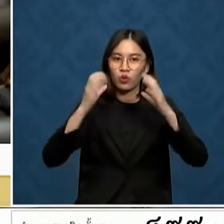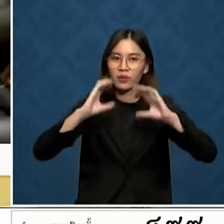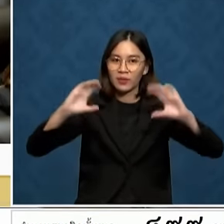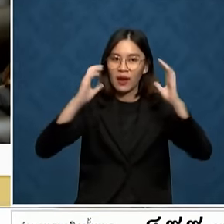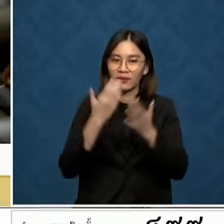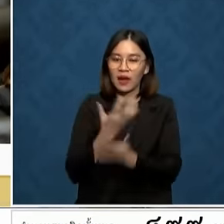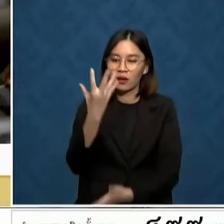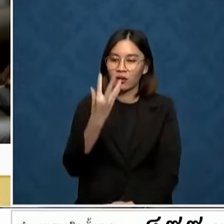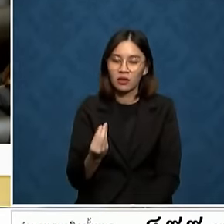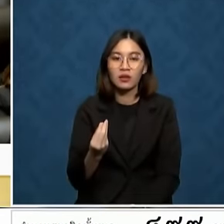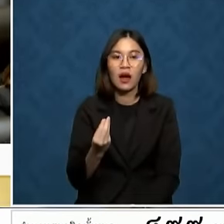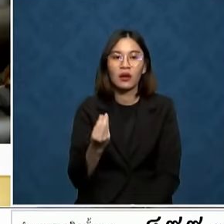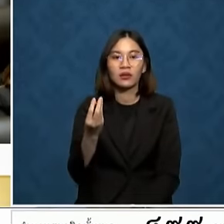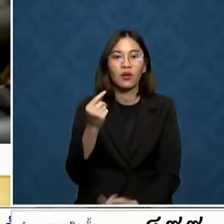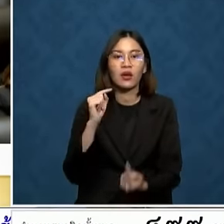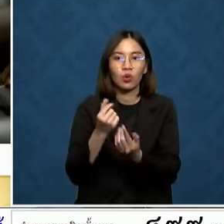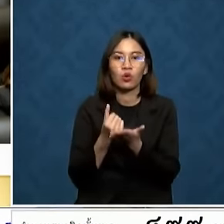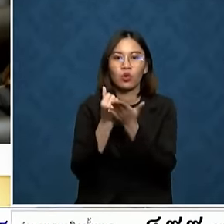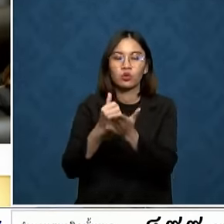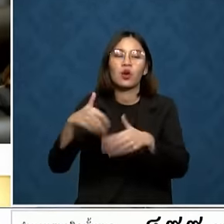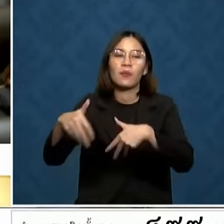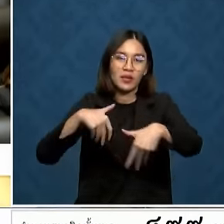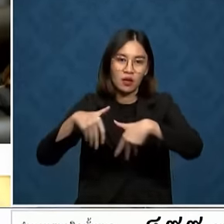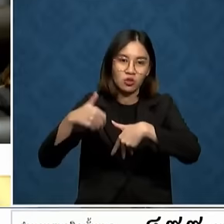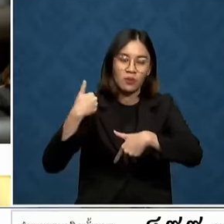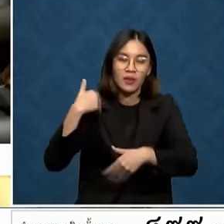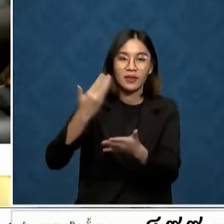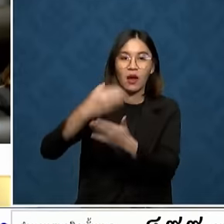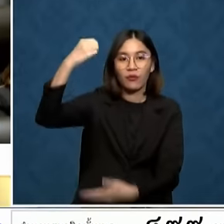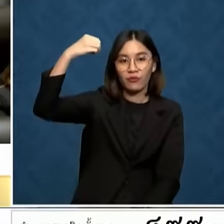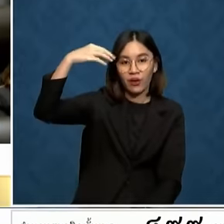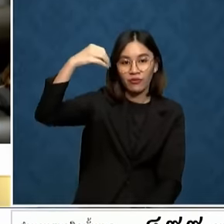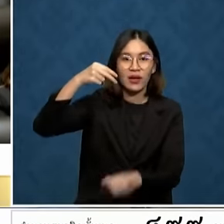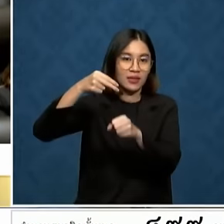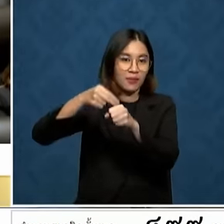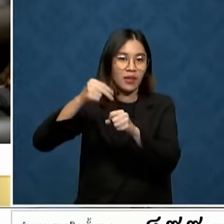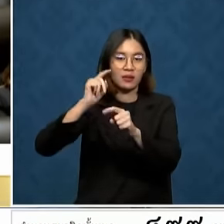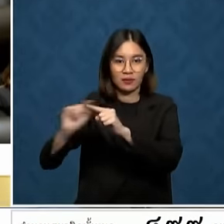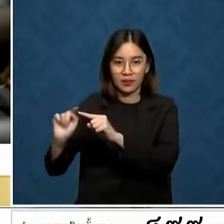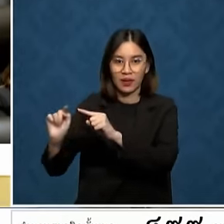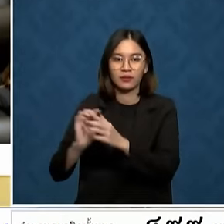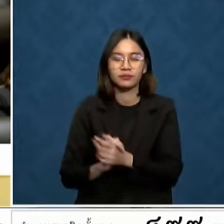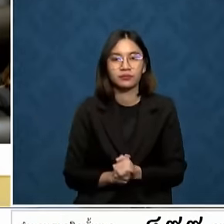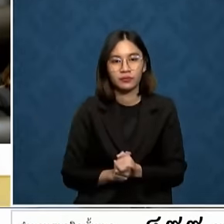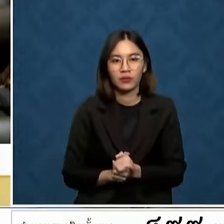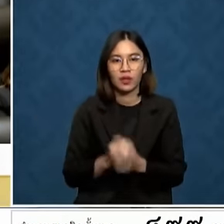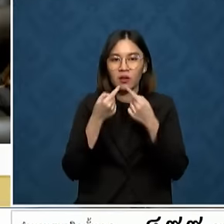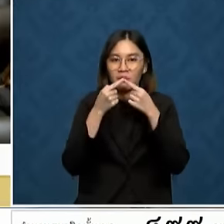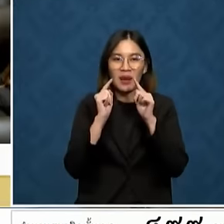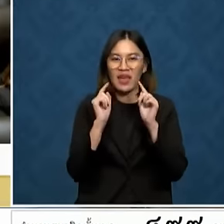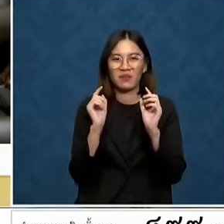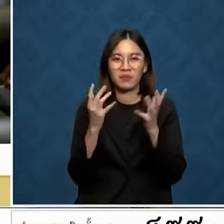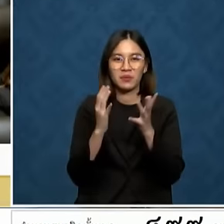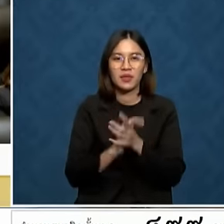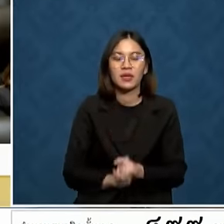จะเหืออยู่กี่บาททสามารถนมาใช้ใการช่วยพนปชาชนไม่วจะเรองค่าไหรอค่าน้ำมันก็ดีเลยไมนาแลกใจครัธรท